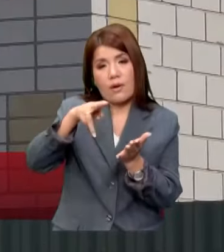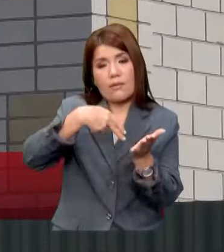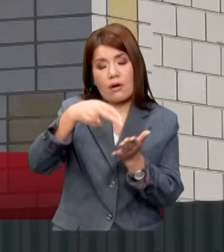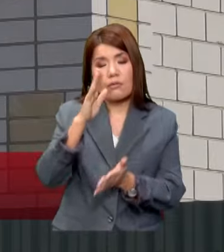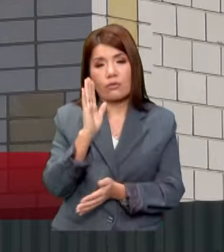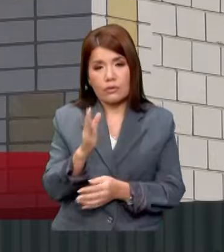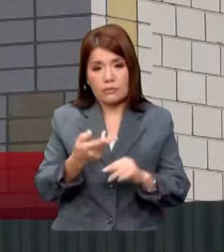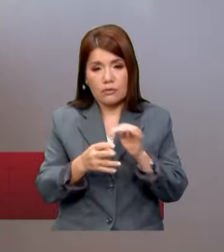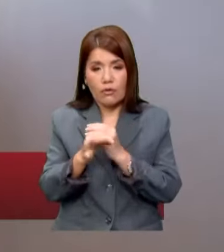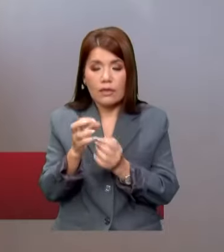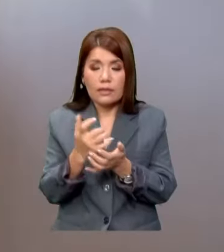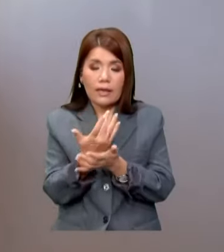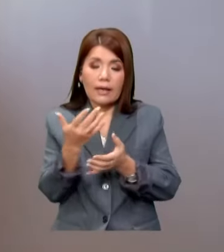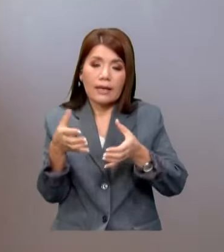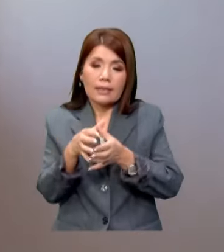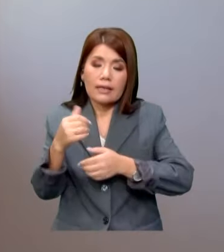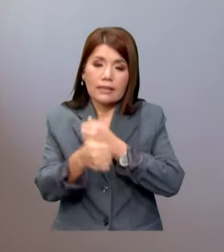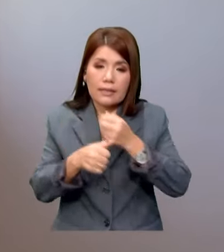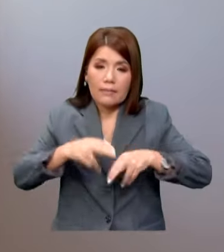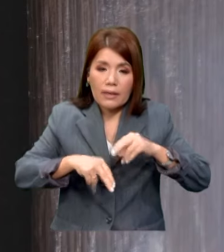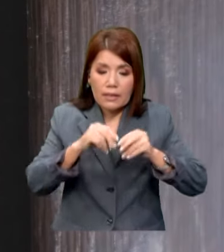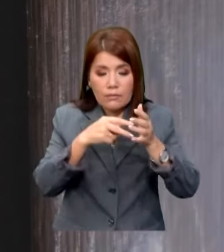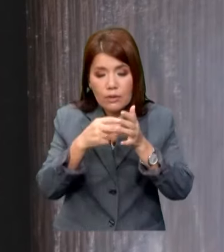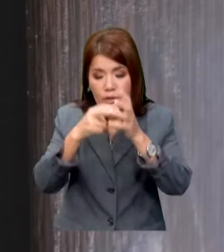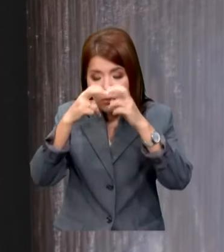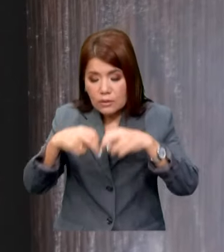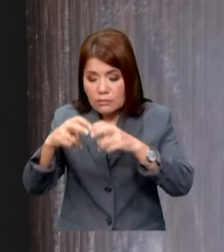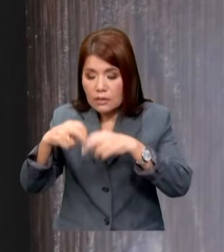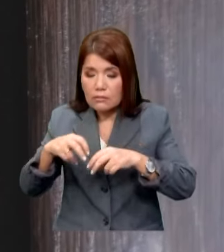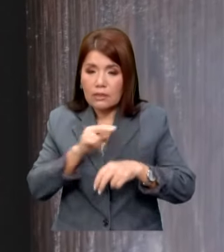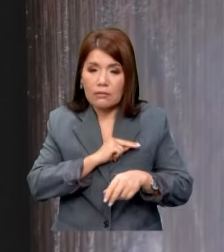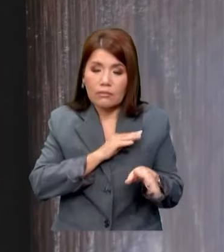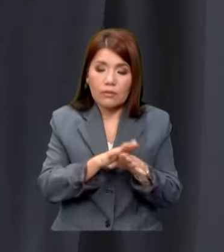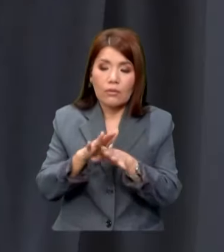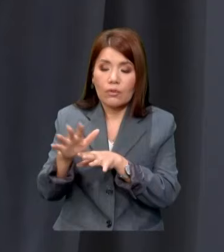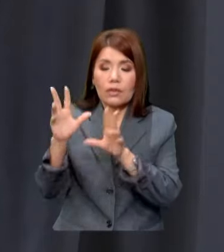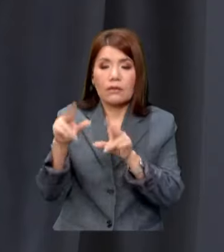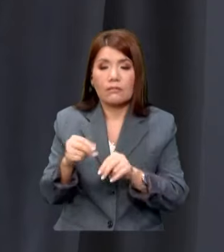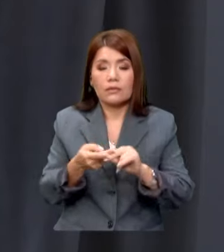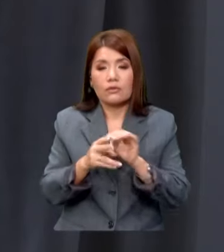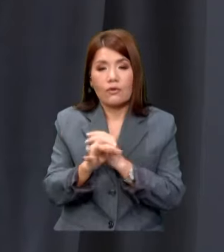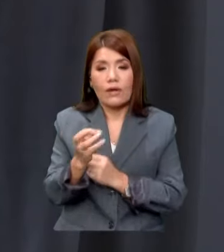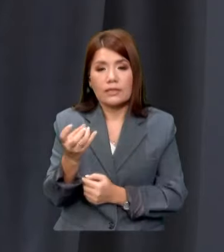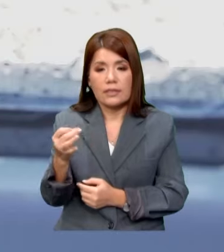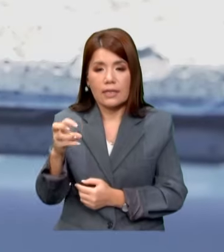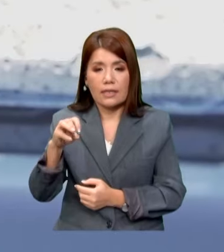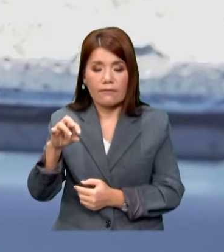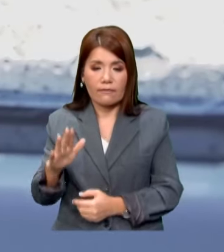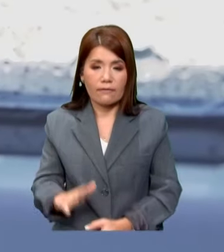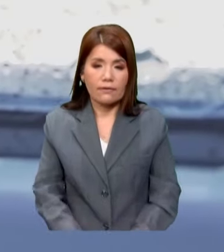выехали сотрудники строительной компании. Они оценят обстановку и проведут необходимые работы, заверил Александр Терентьев.